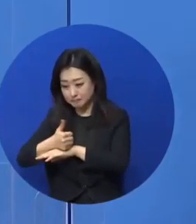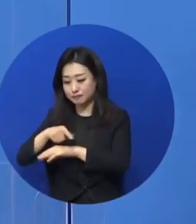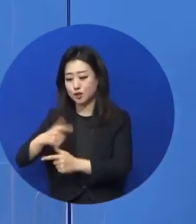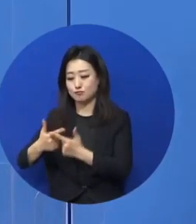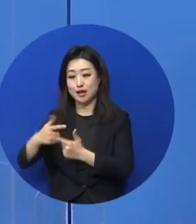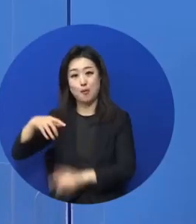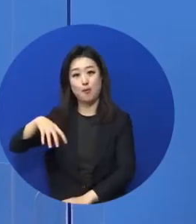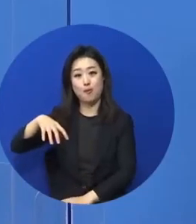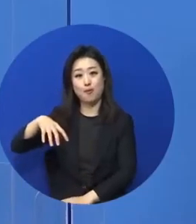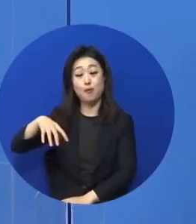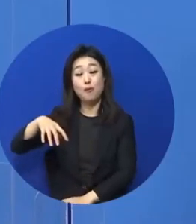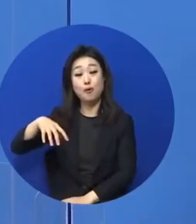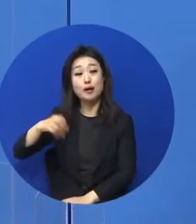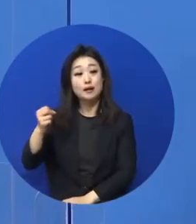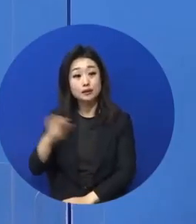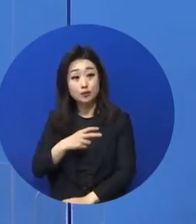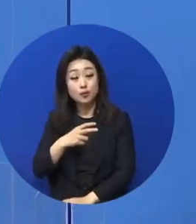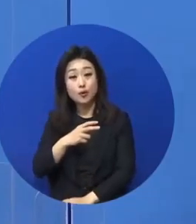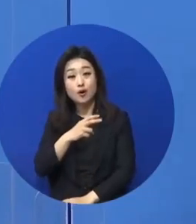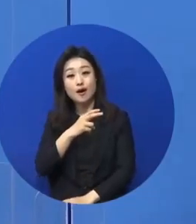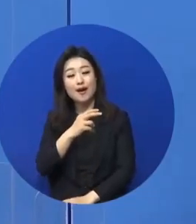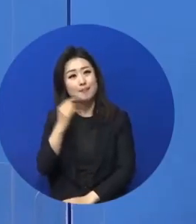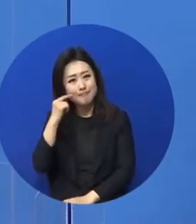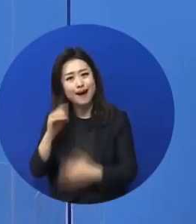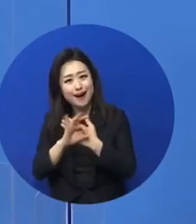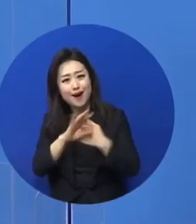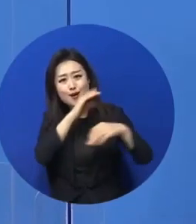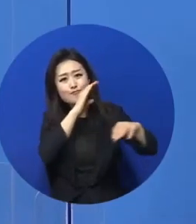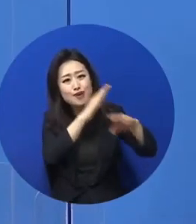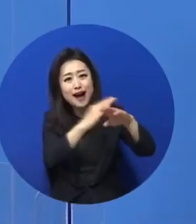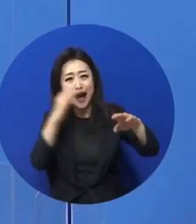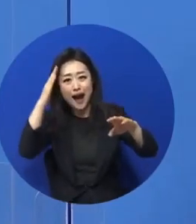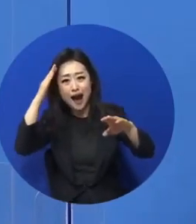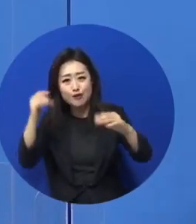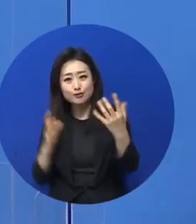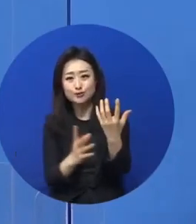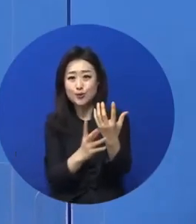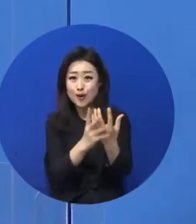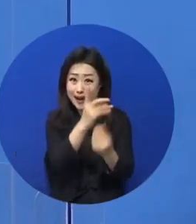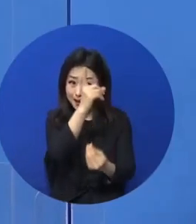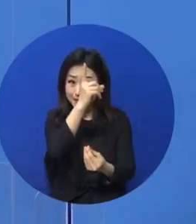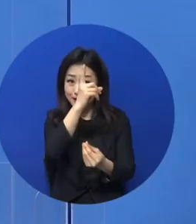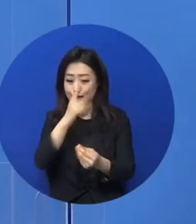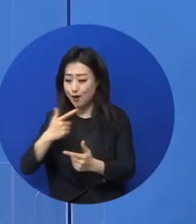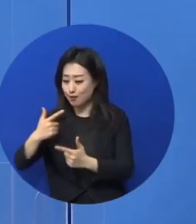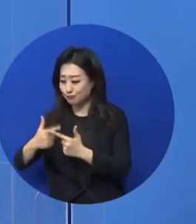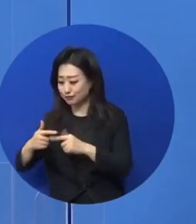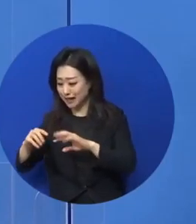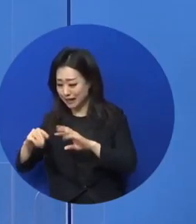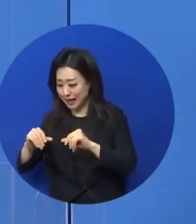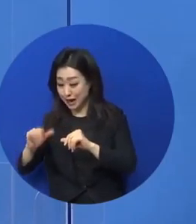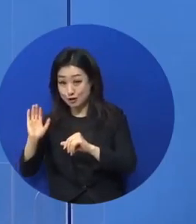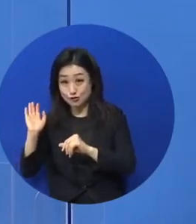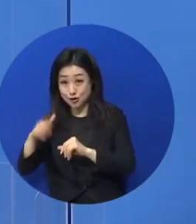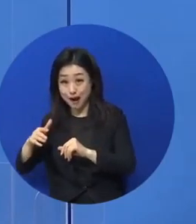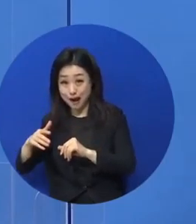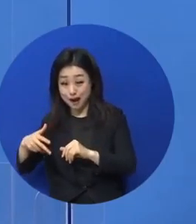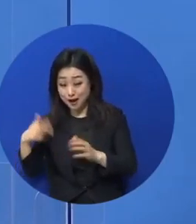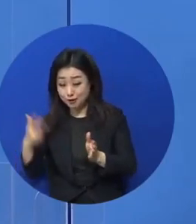열리고 더 나아가서 통일 시대가 열린다 그러면은 부산에서 출발하는 대륙 철도가 시베리아를 거쳐서